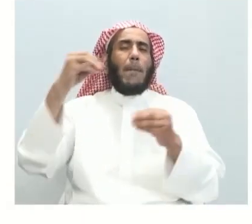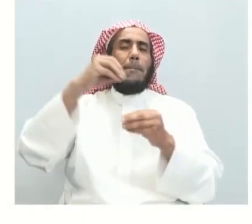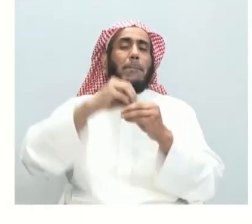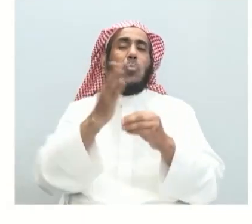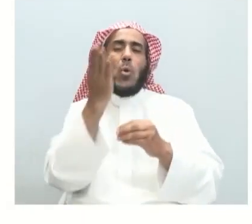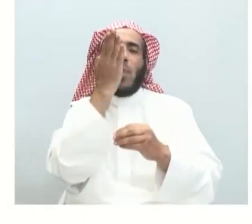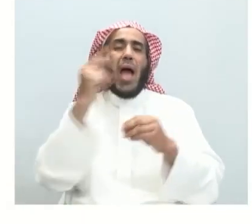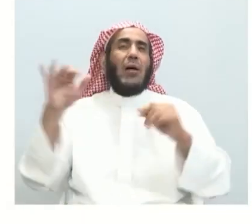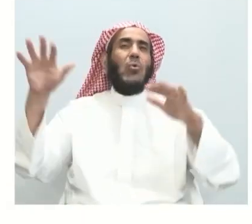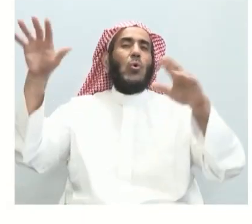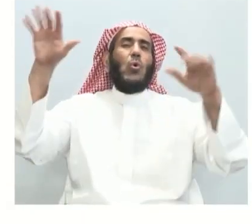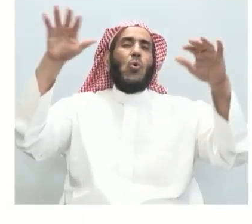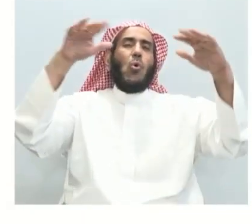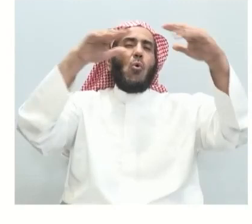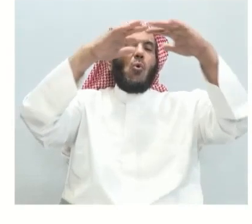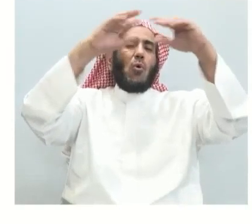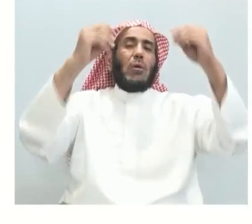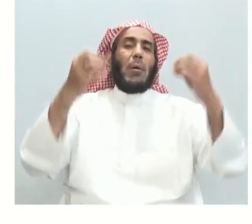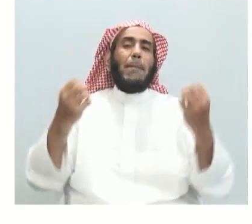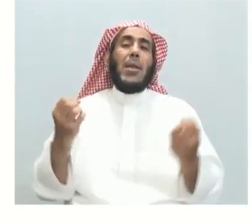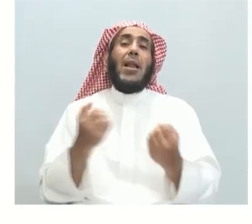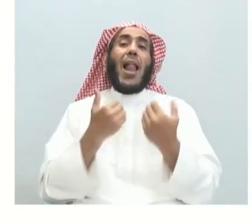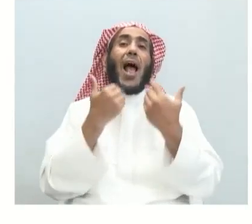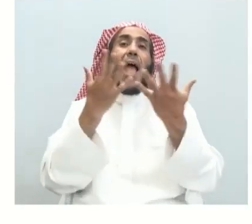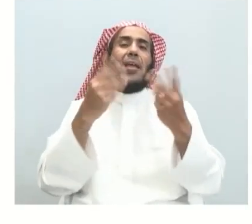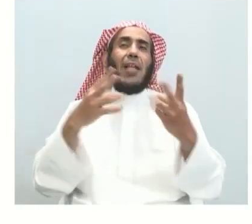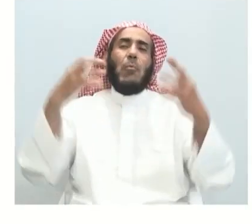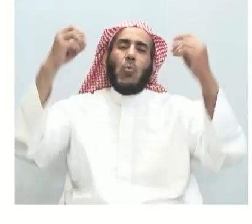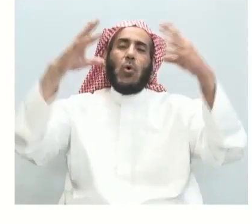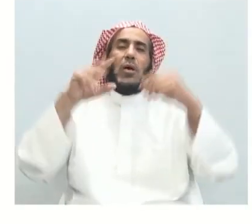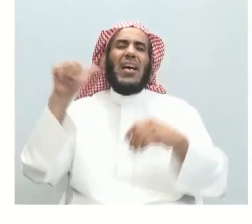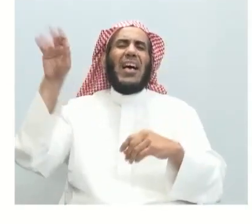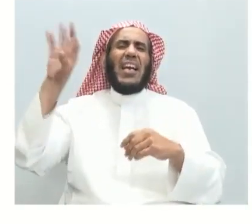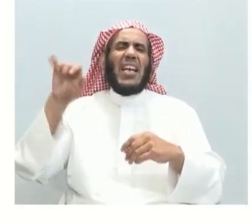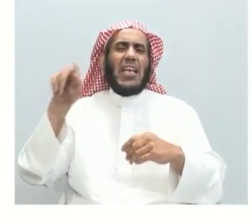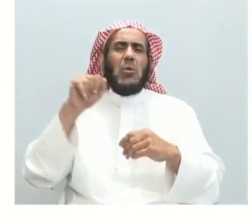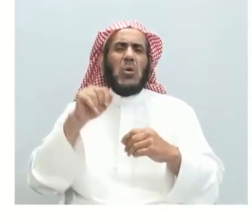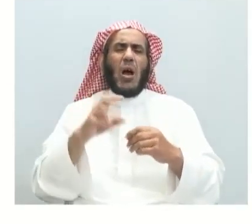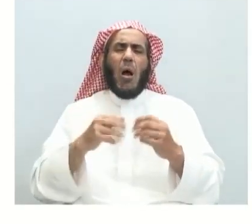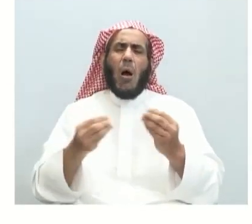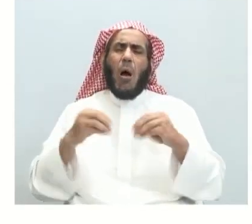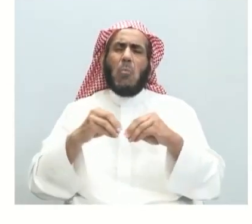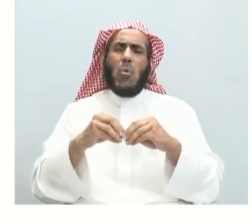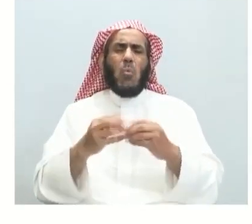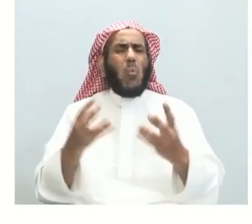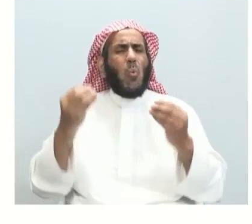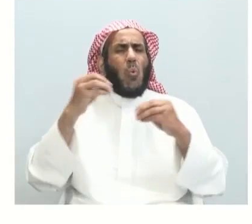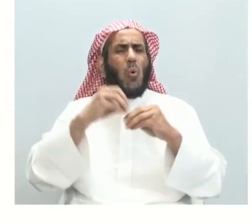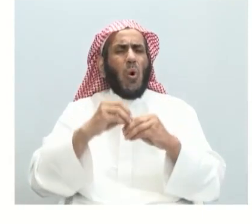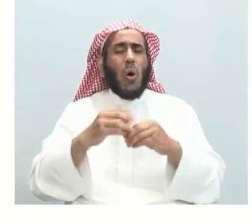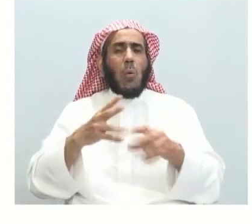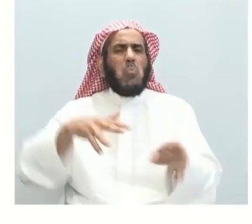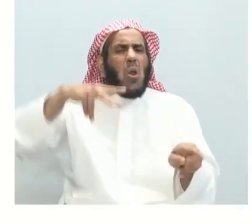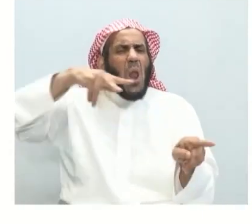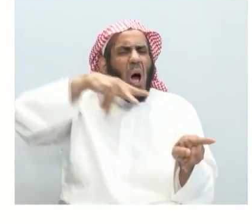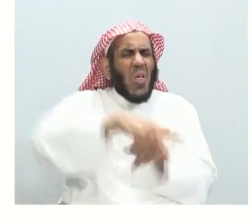بالمياه وتاتي بالخير دائما الريح تكون غالبا محمله بالعذاب